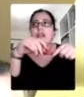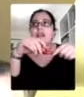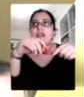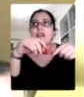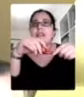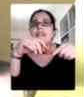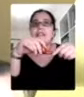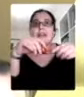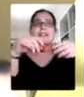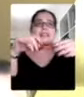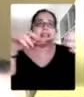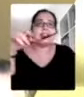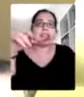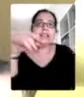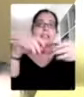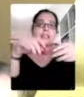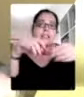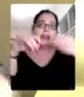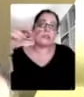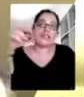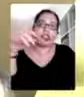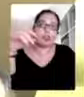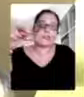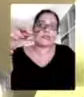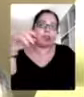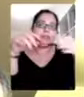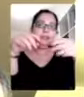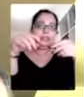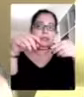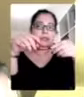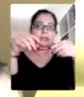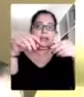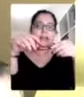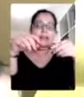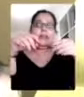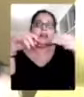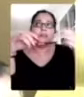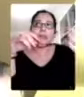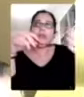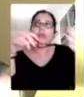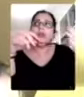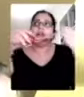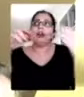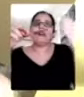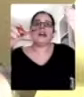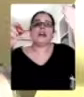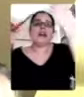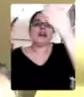başlıyorsunuz. Zamanla kendine gelecekse daha muhteşem nasıl olabilir bilemiyorum yani.